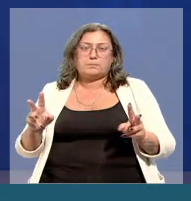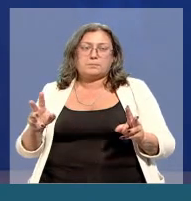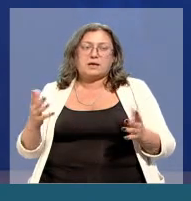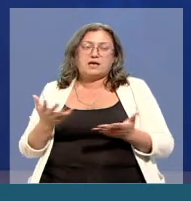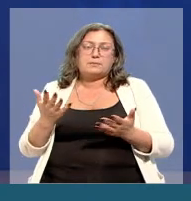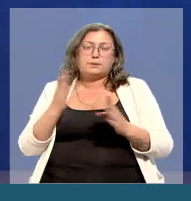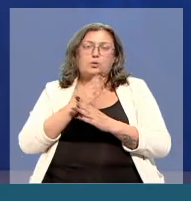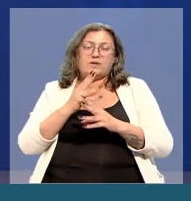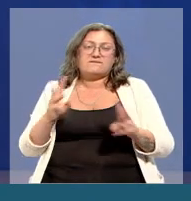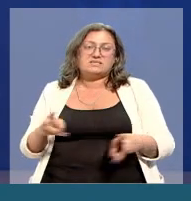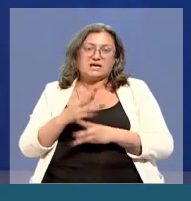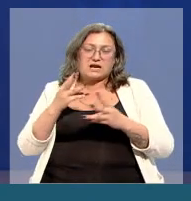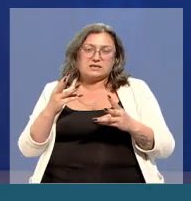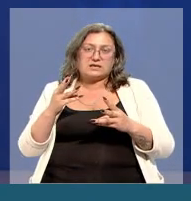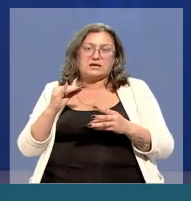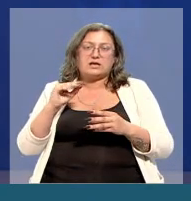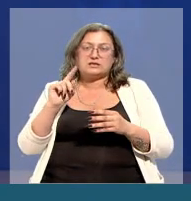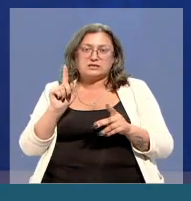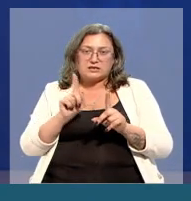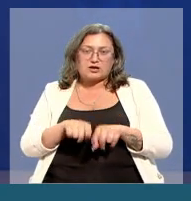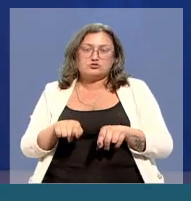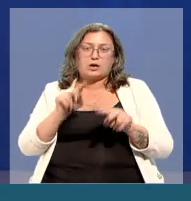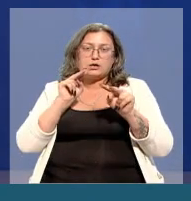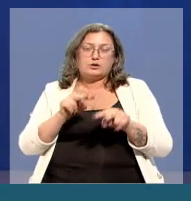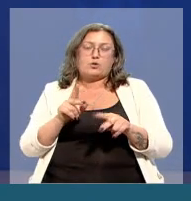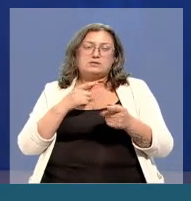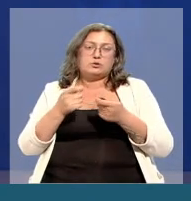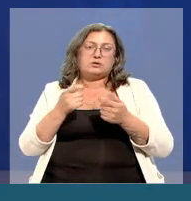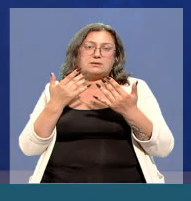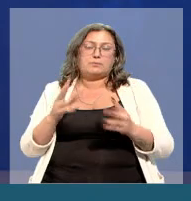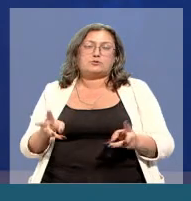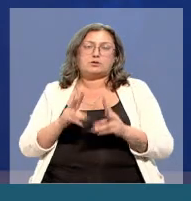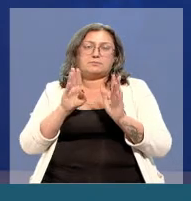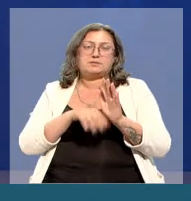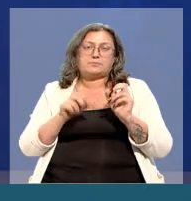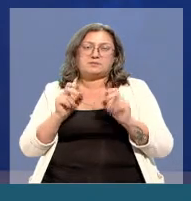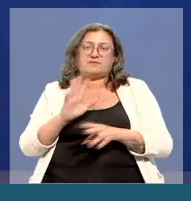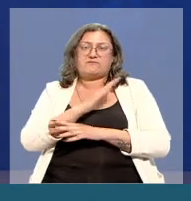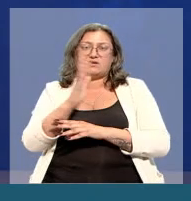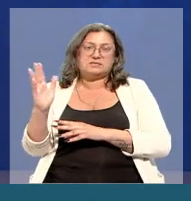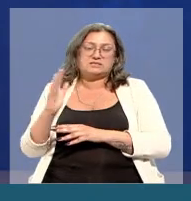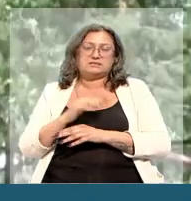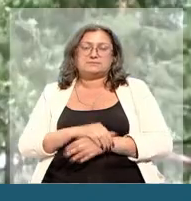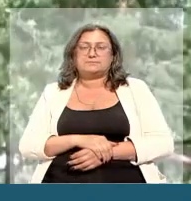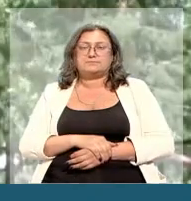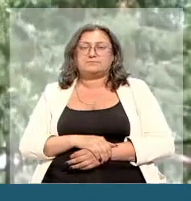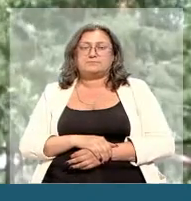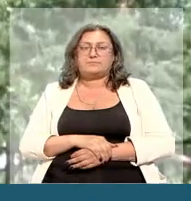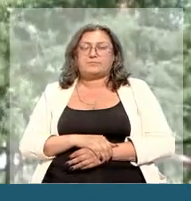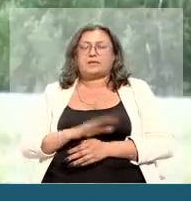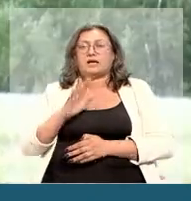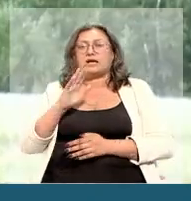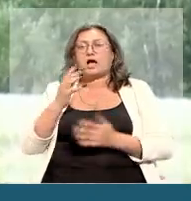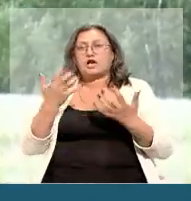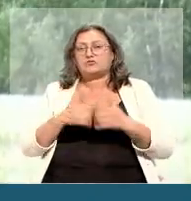каких-либо природных возгораний, а также контроль за соблюдением требований пожарной безопасности в лесах и лесостепной зоне. К